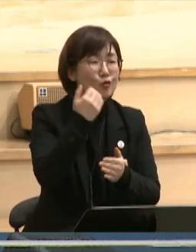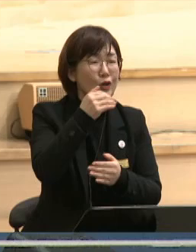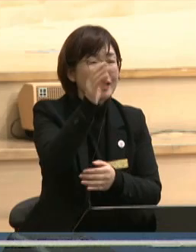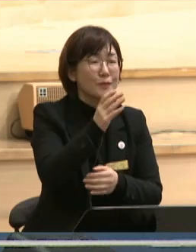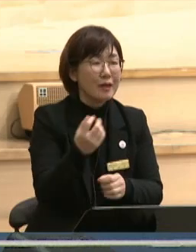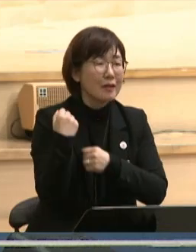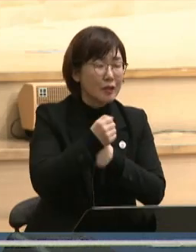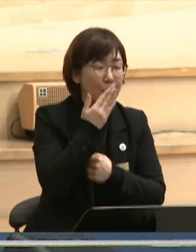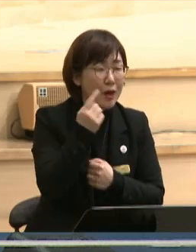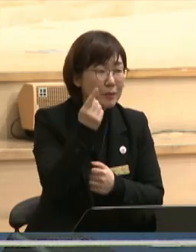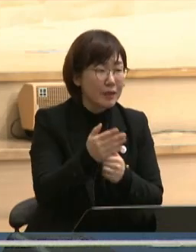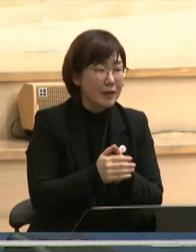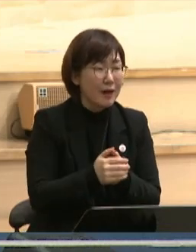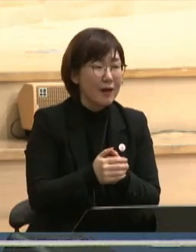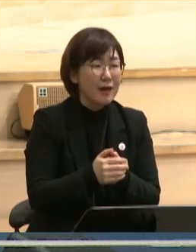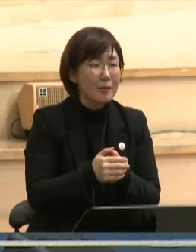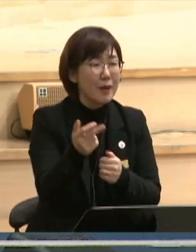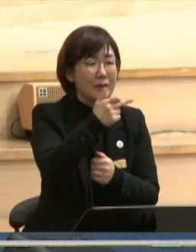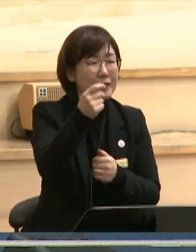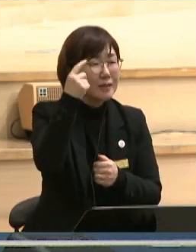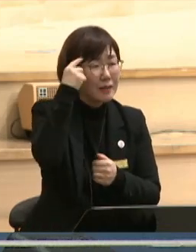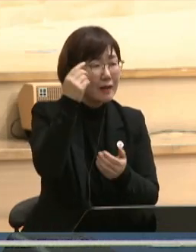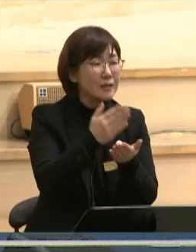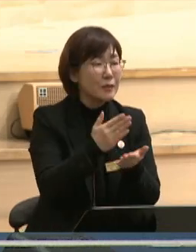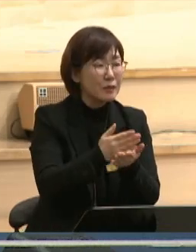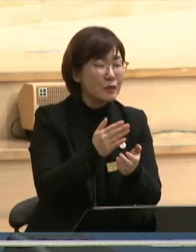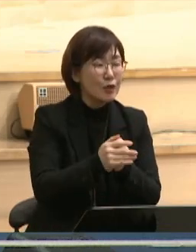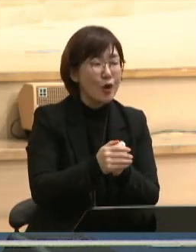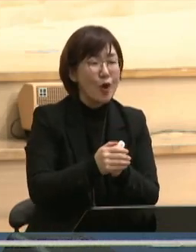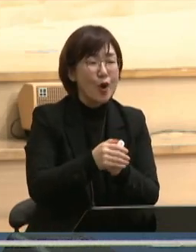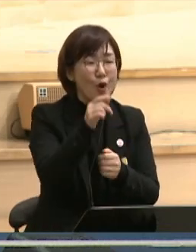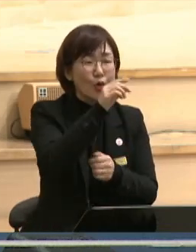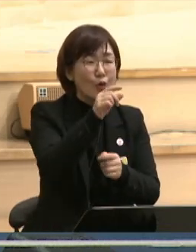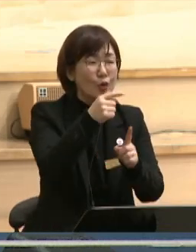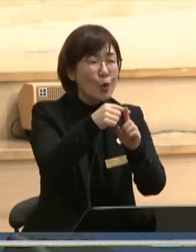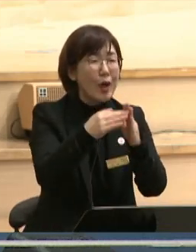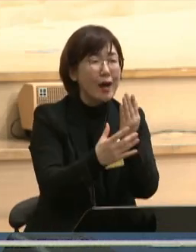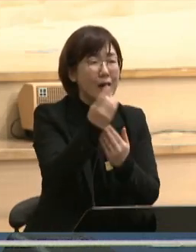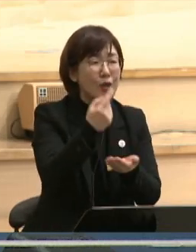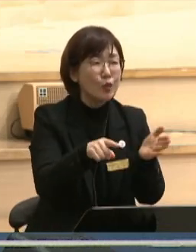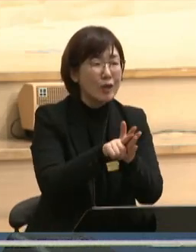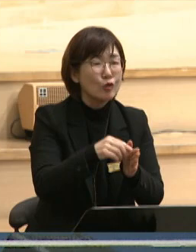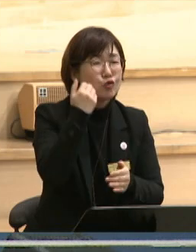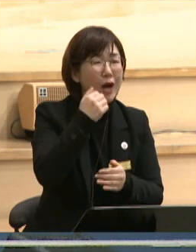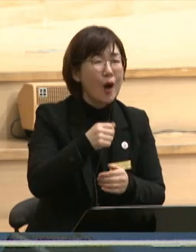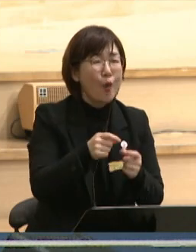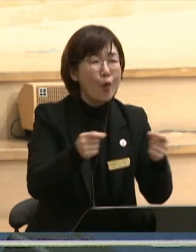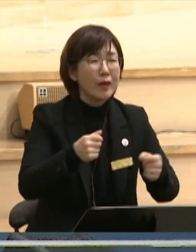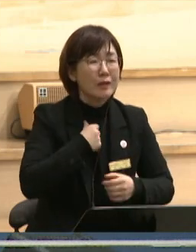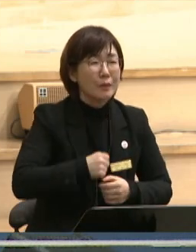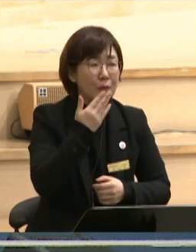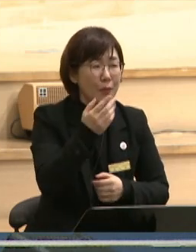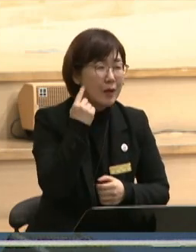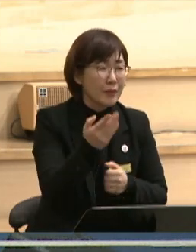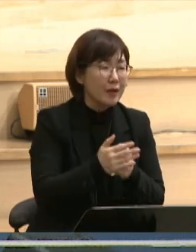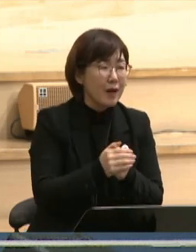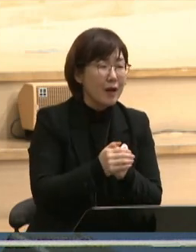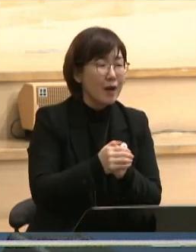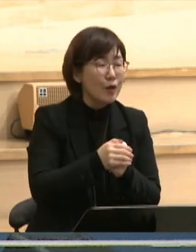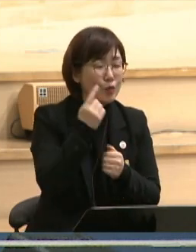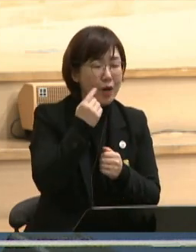누가 교회에 하나됨을 위해서 오래 참겠습니까 누가 주님의 교회를 위해서